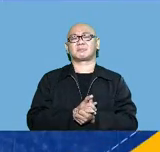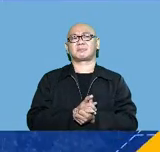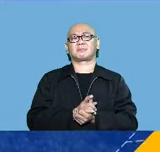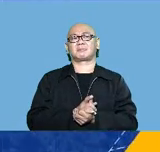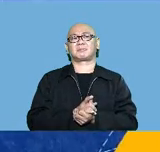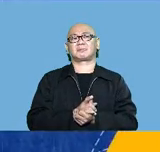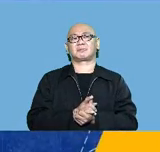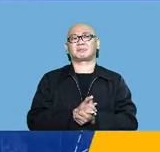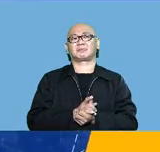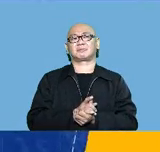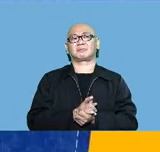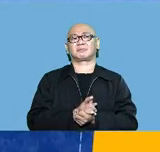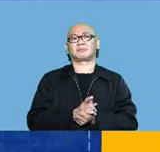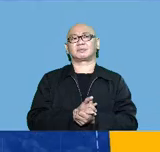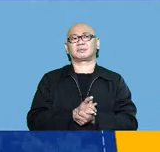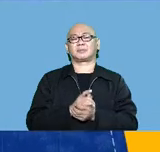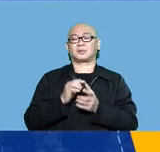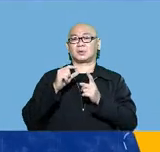Berikutnya Prof.